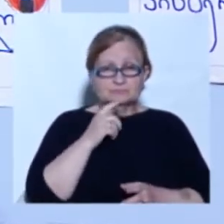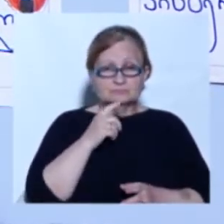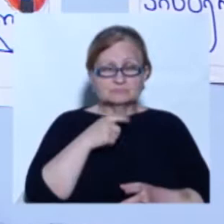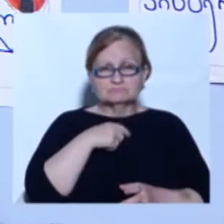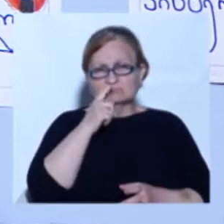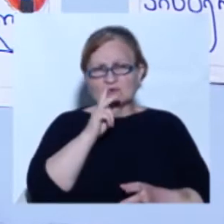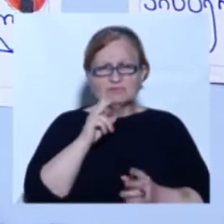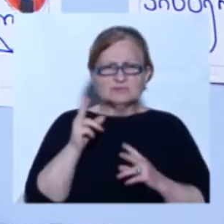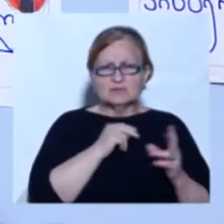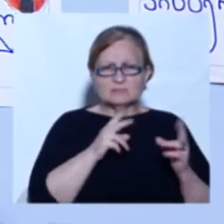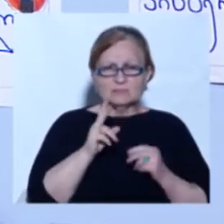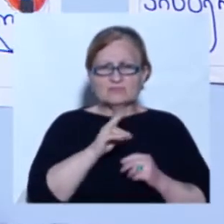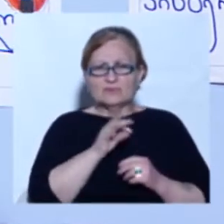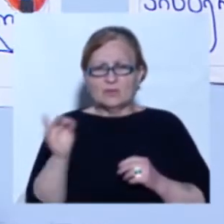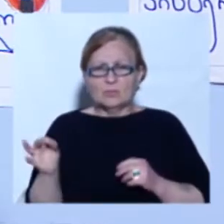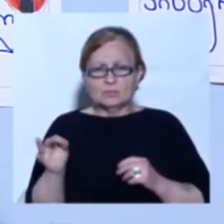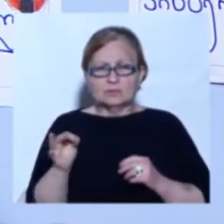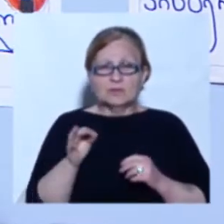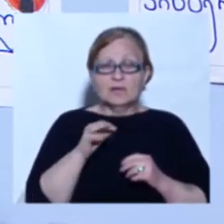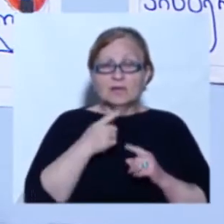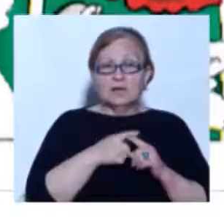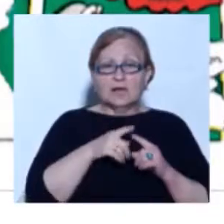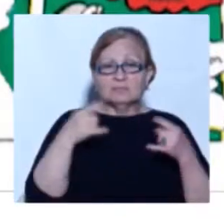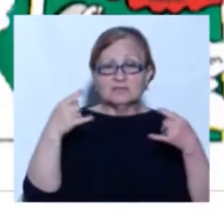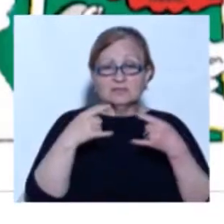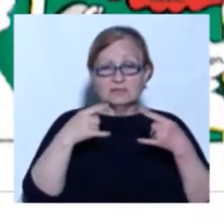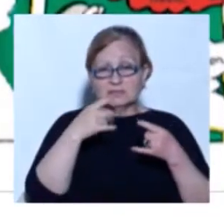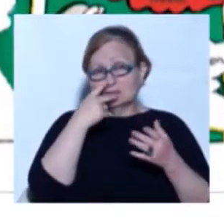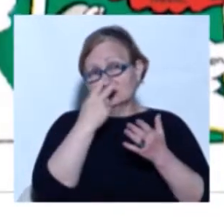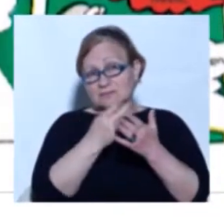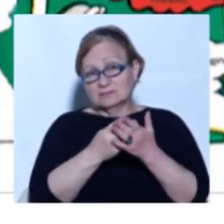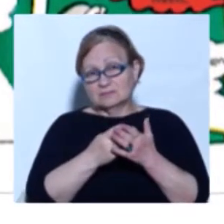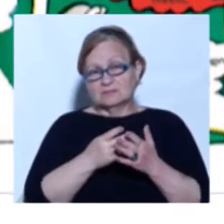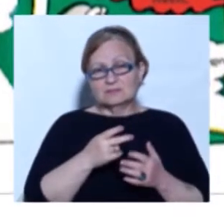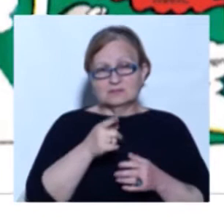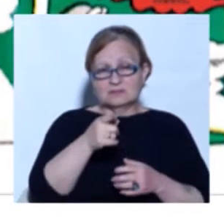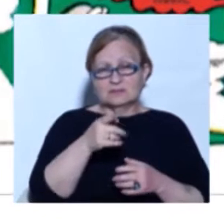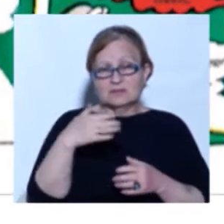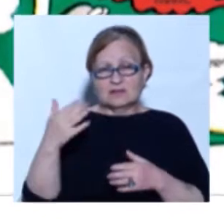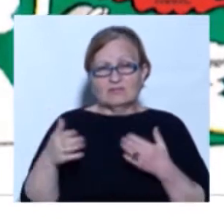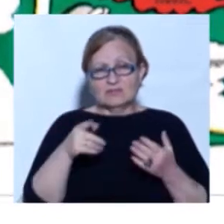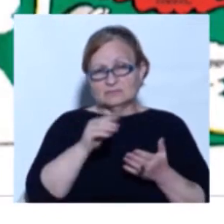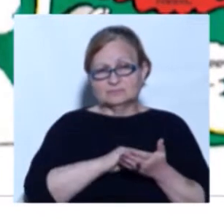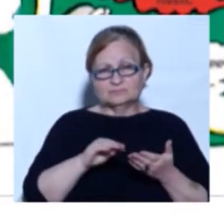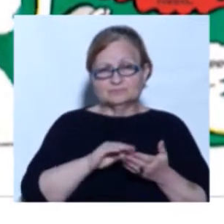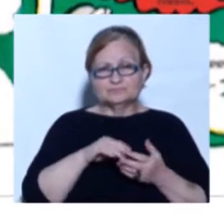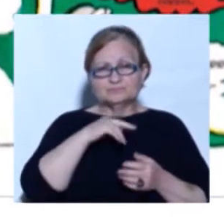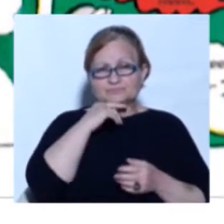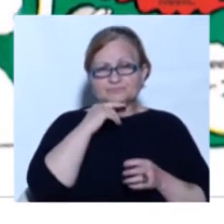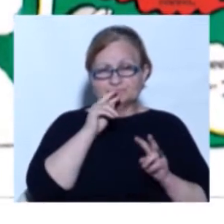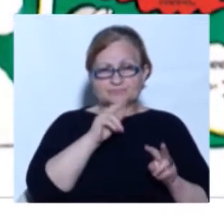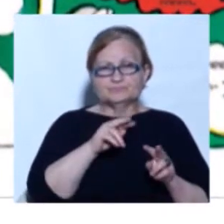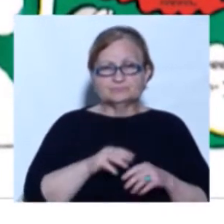აღქმა, ვინ საუბრობს. Ამიტომ ეკრანზე გამოჩნდება ახლა გვერდები, კომიქსის გვერდები და შენ თვალი მიადევნე.